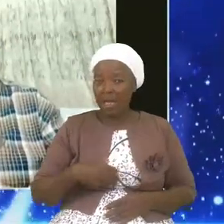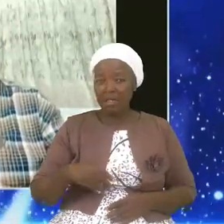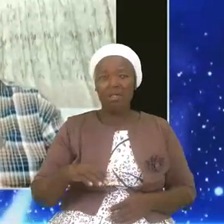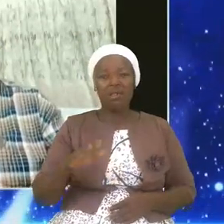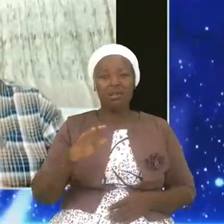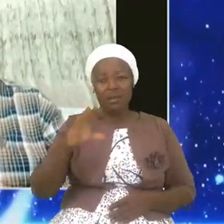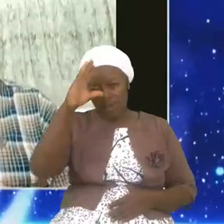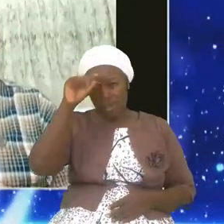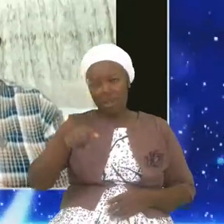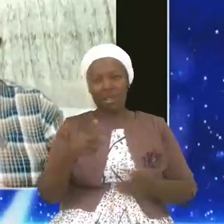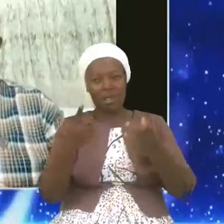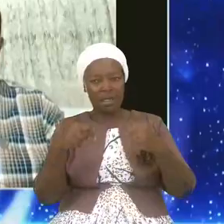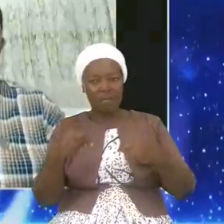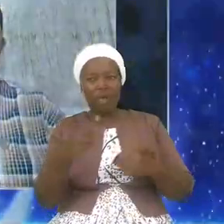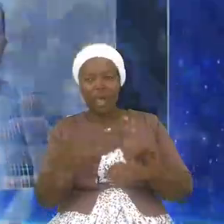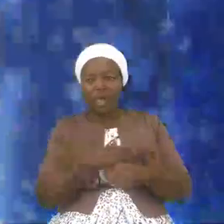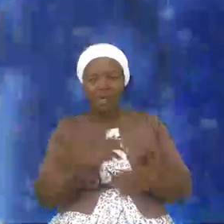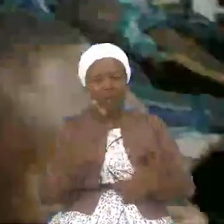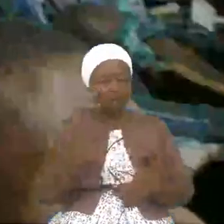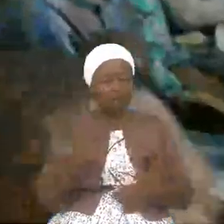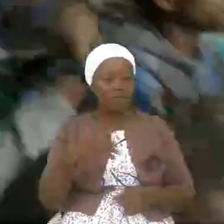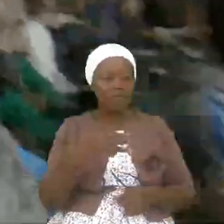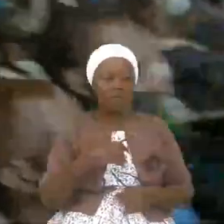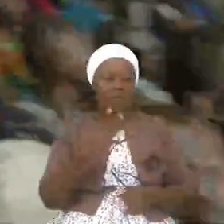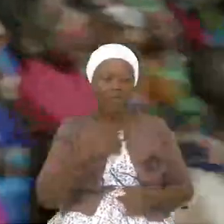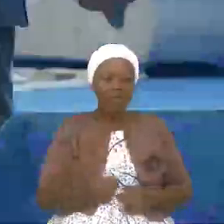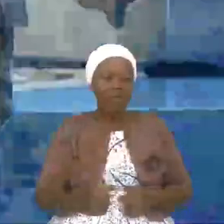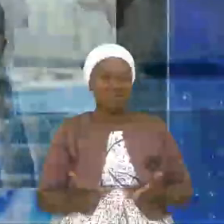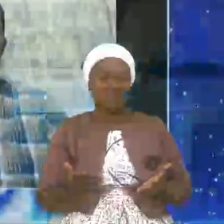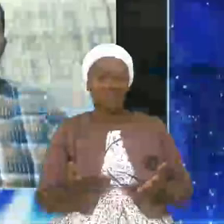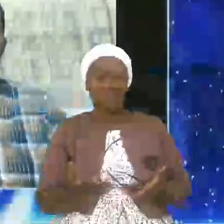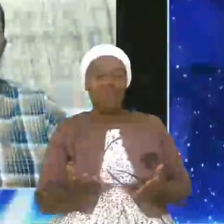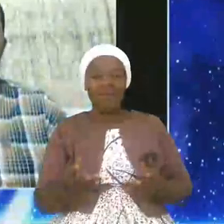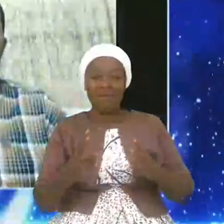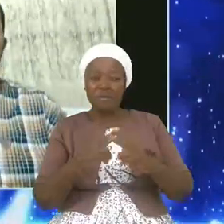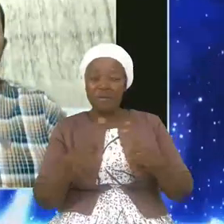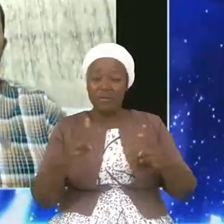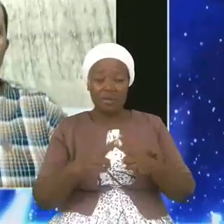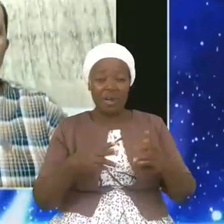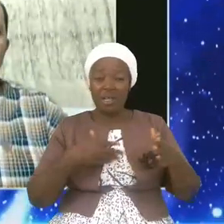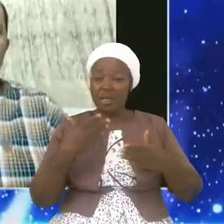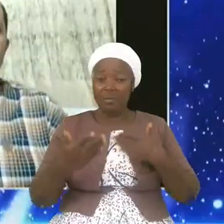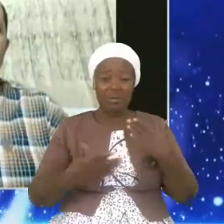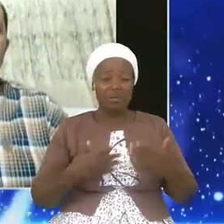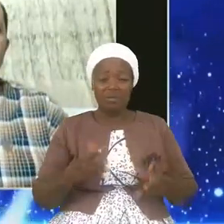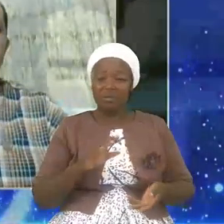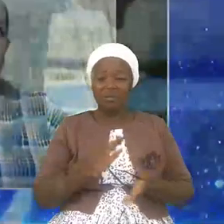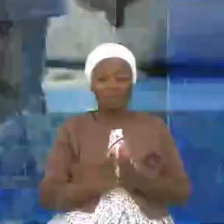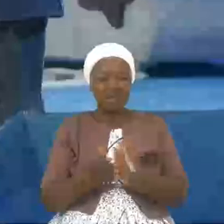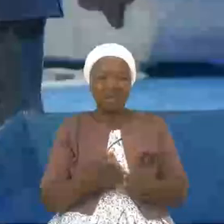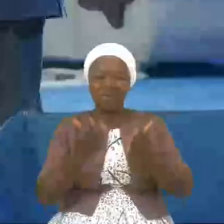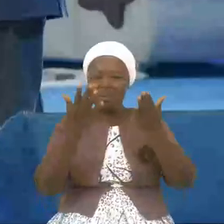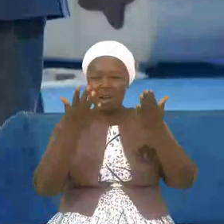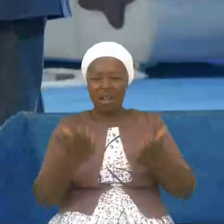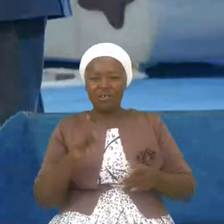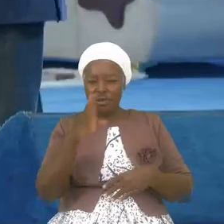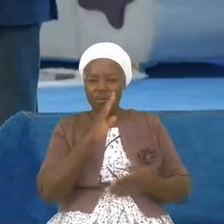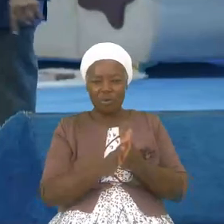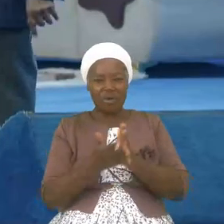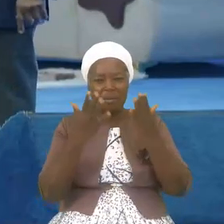Alors, Daniel fut introduit. Et il est devenu la lumière. J'ai dit, tu seras la lumière.